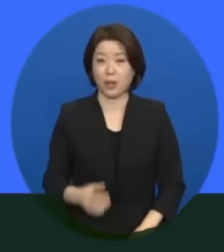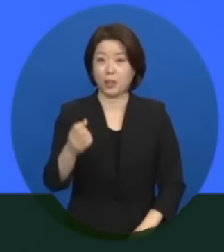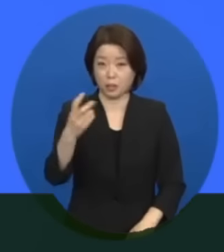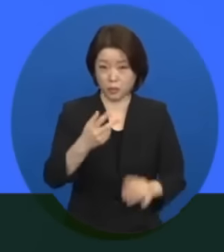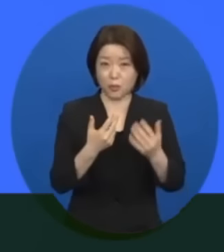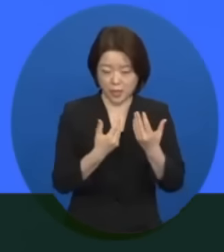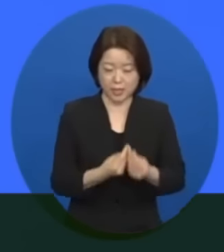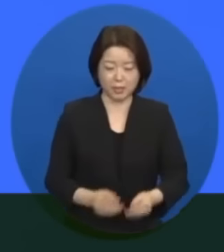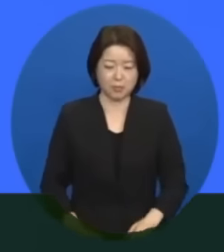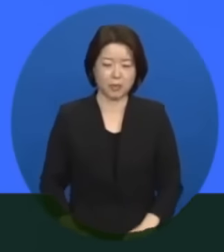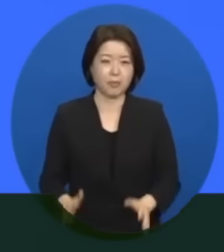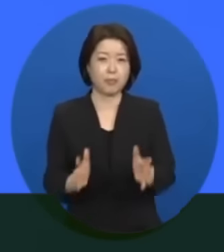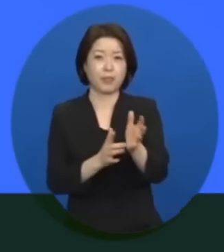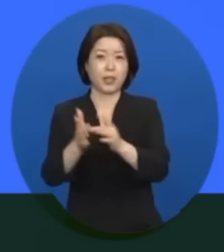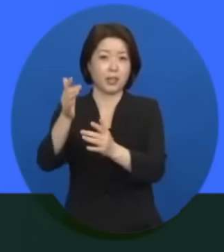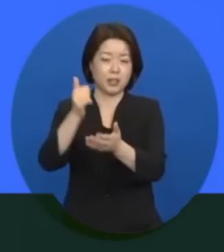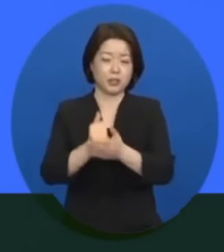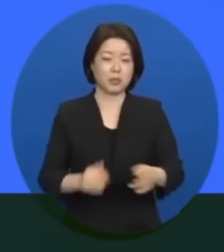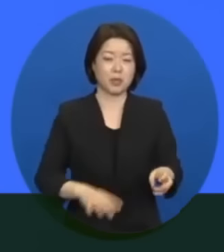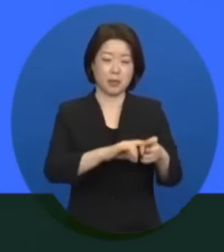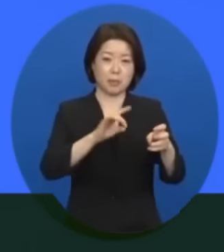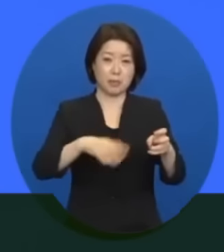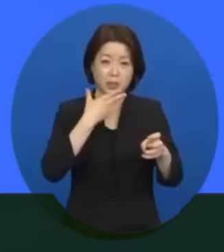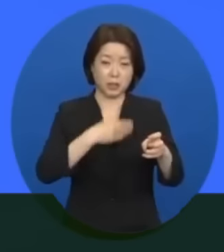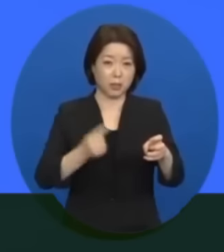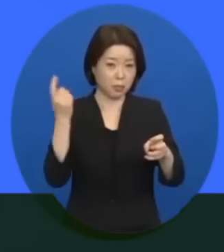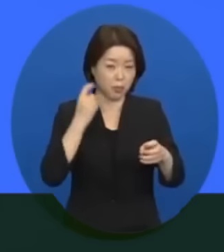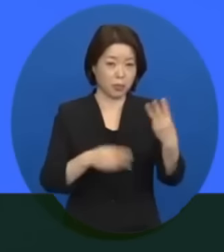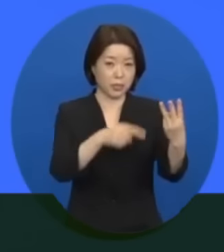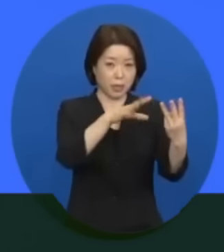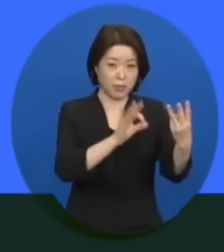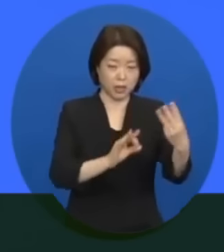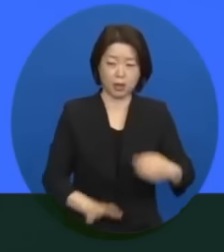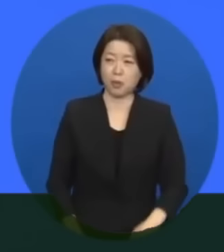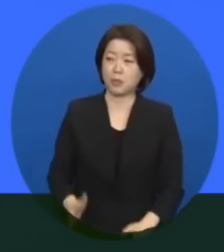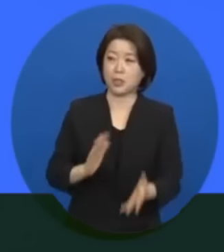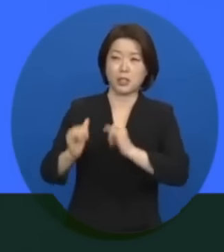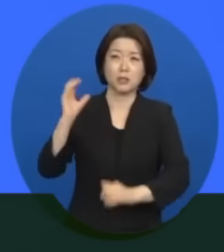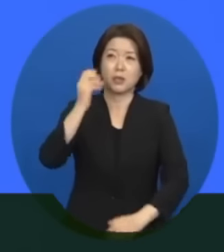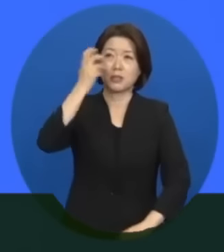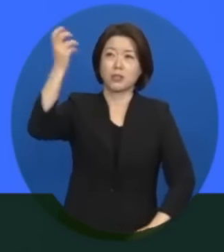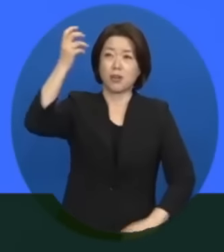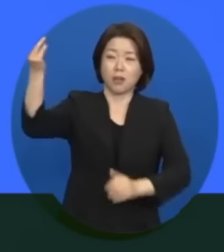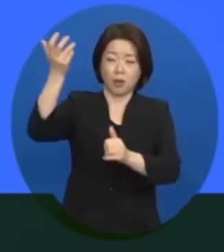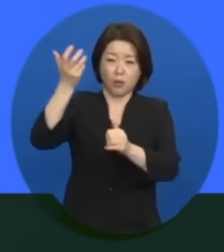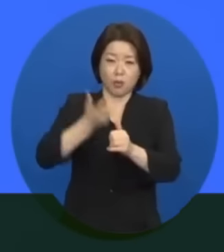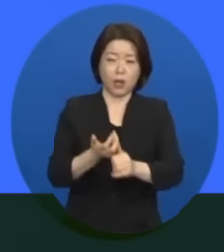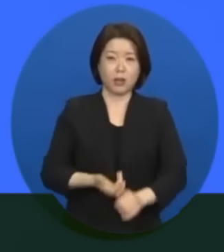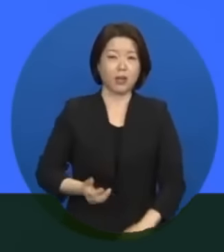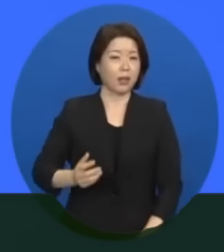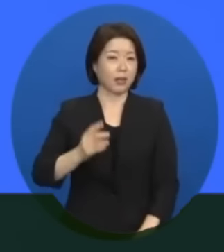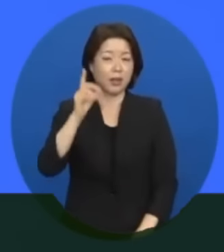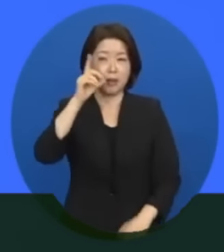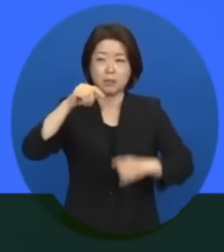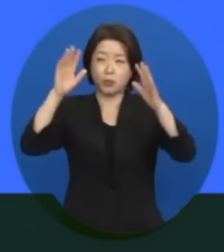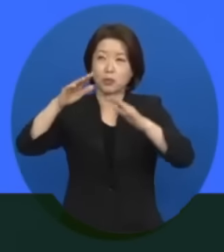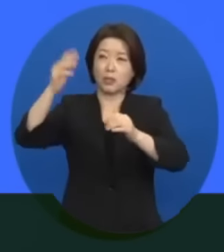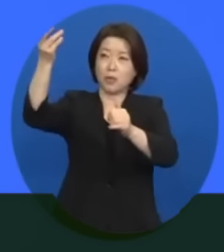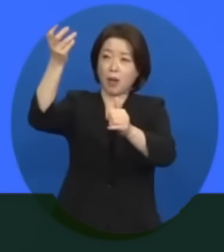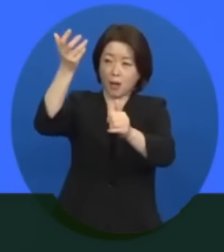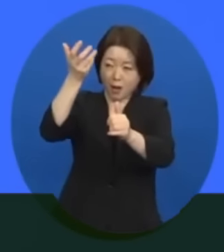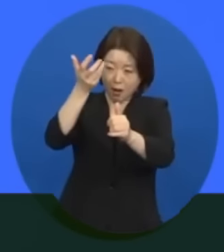예수님께서 마태복음 3장에 세례를 받으시고 성령이 비둘기와 같이 그의 위에 임하시면 사역의